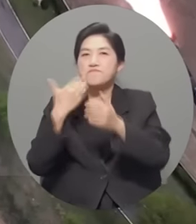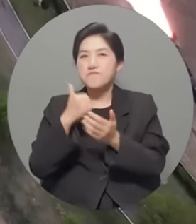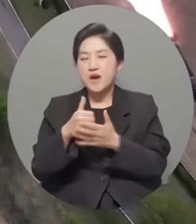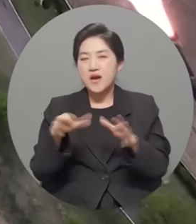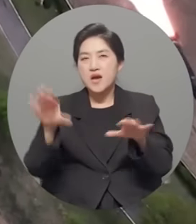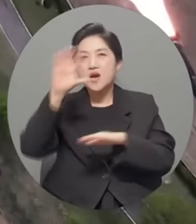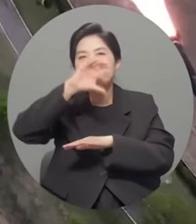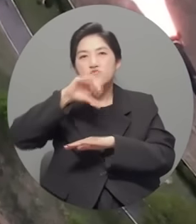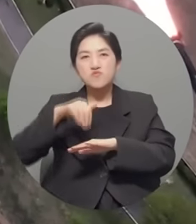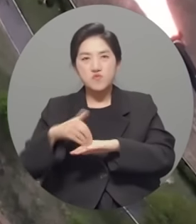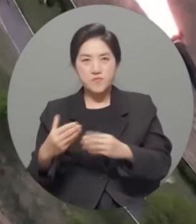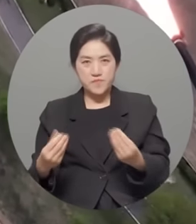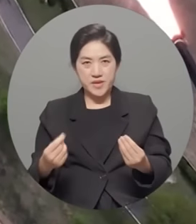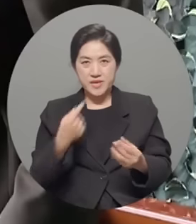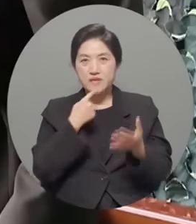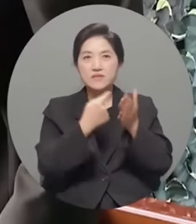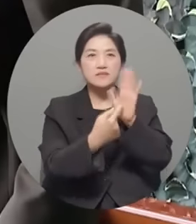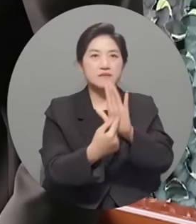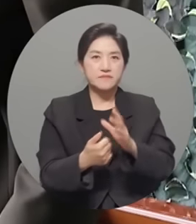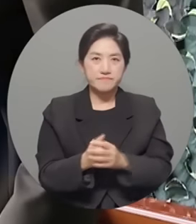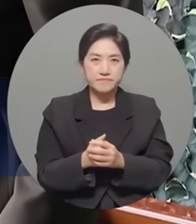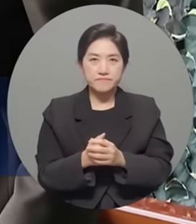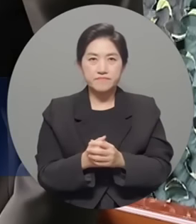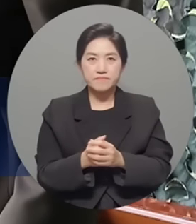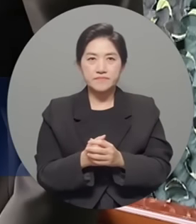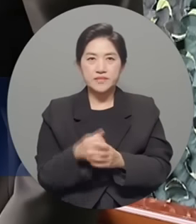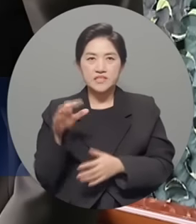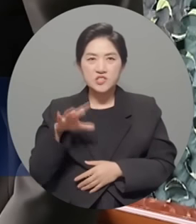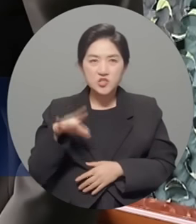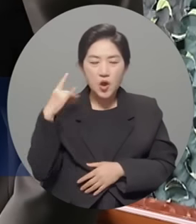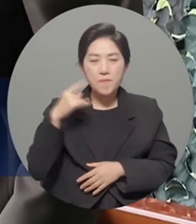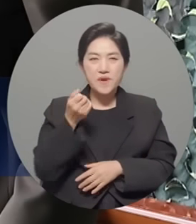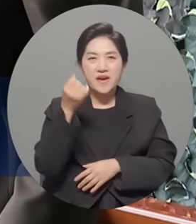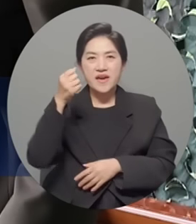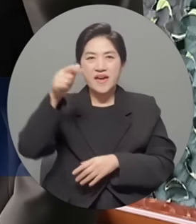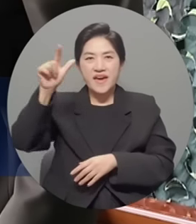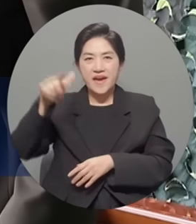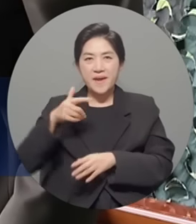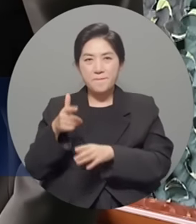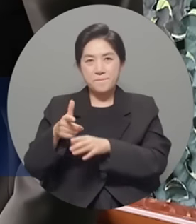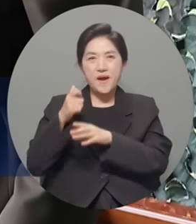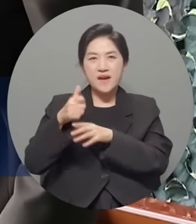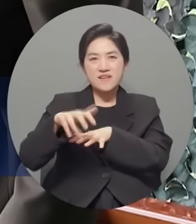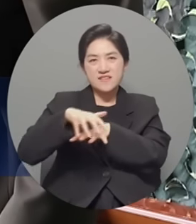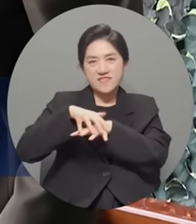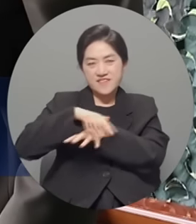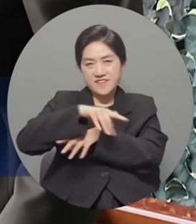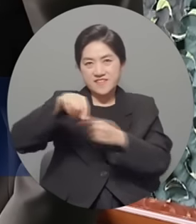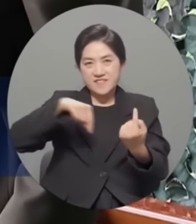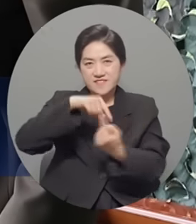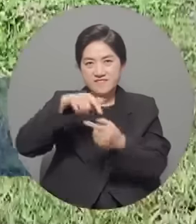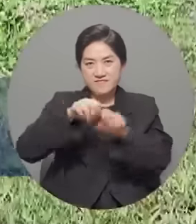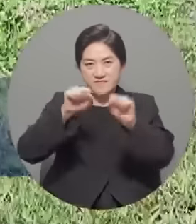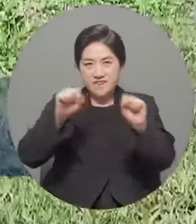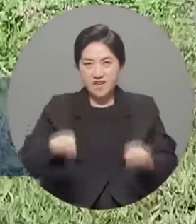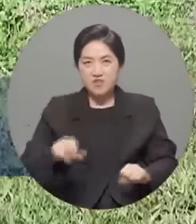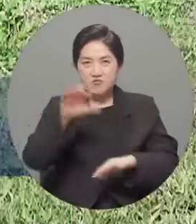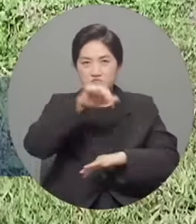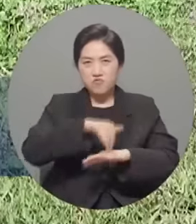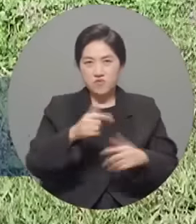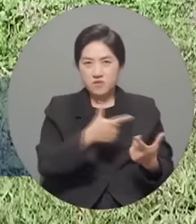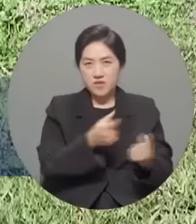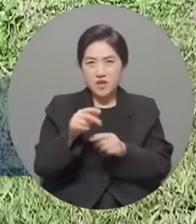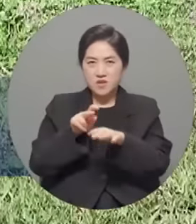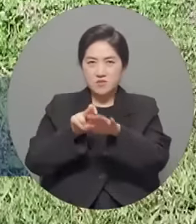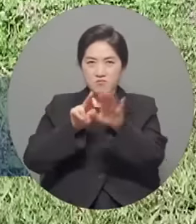훈련을 실시했다고 밝혔습니다. 처음으로 핵 방아쇠 체계에 망라되어 진행하는 훈련과 일제 사격